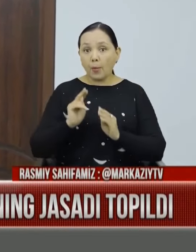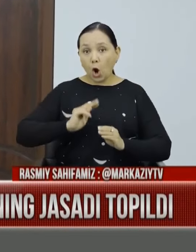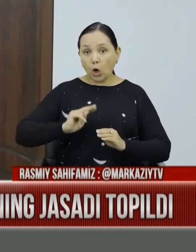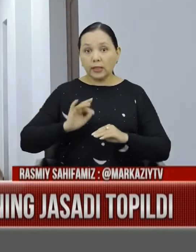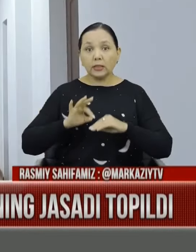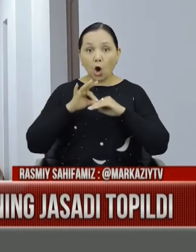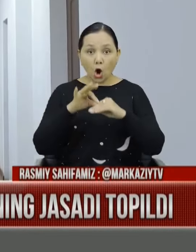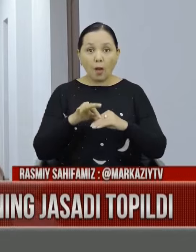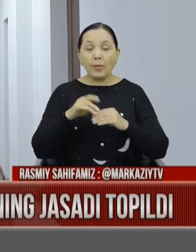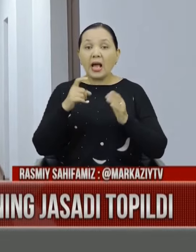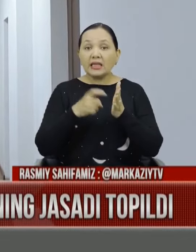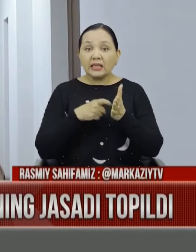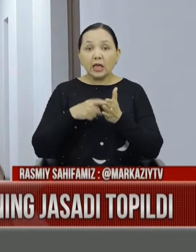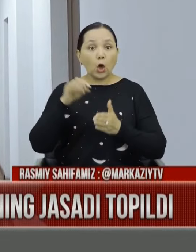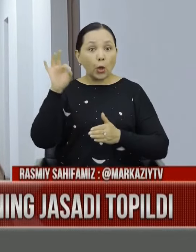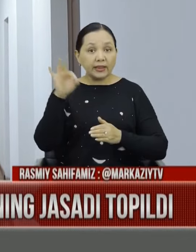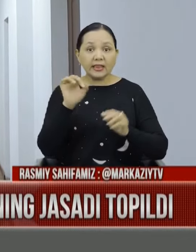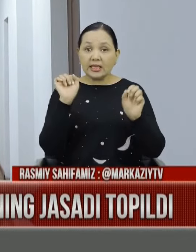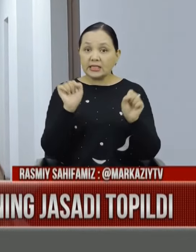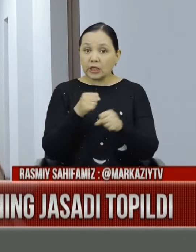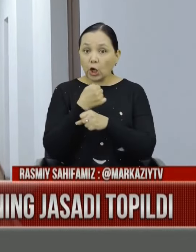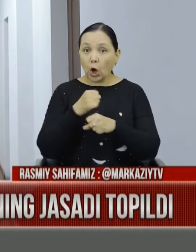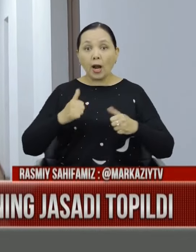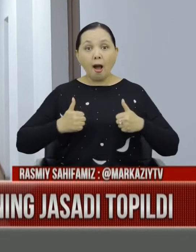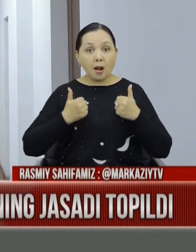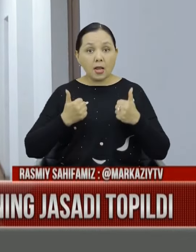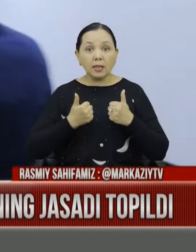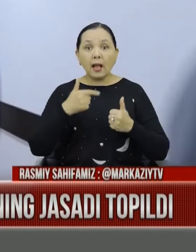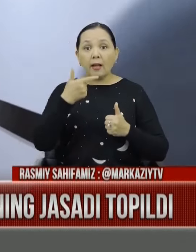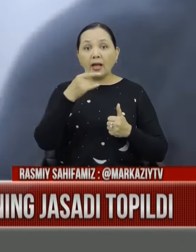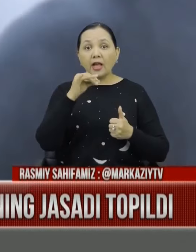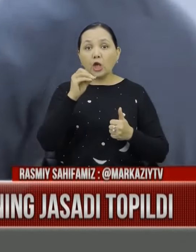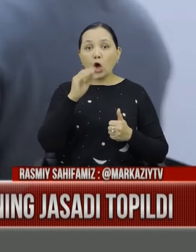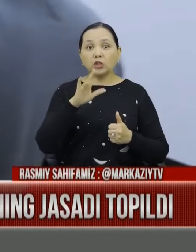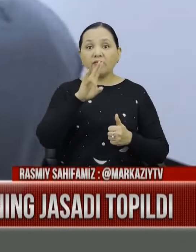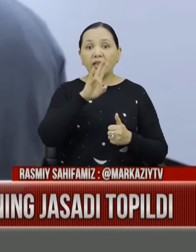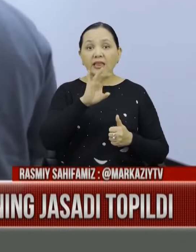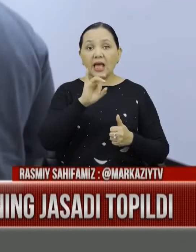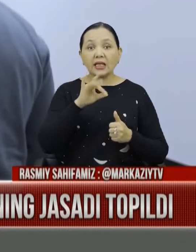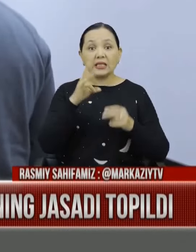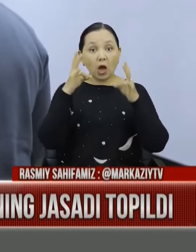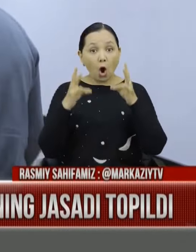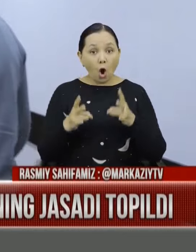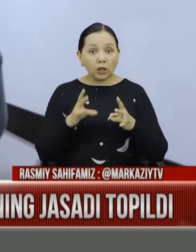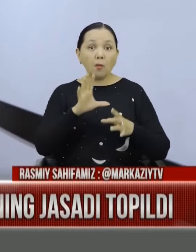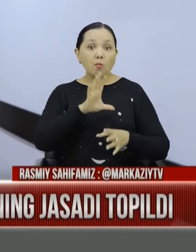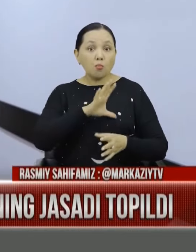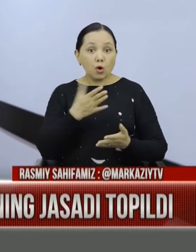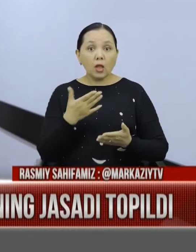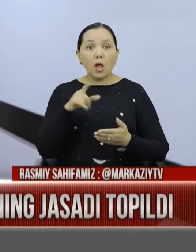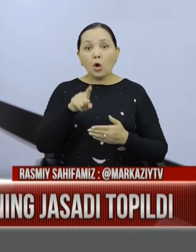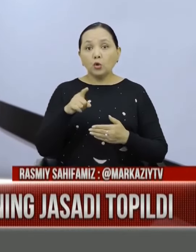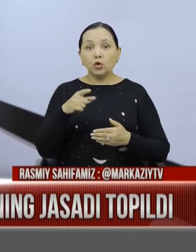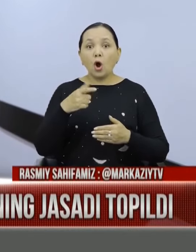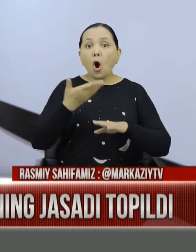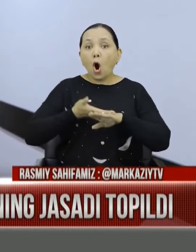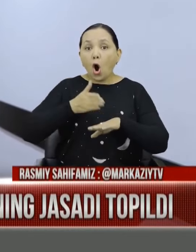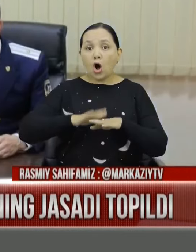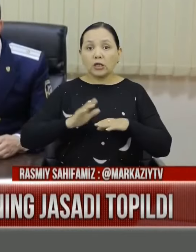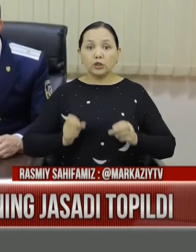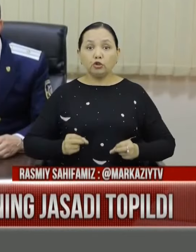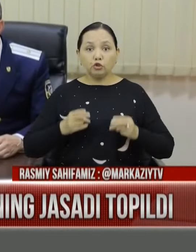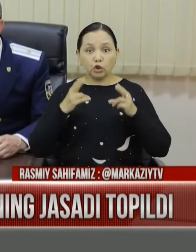olib borilgan tergov tezkor harakatlari natijasida G'iyos va Nargiza qotillik qurboni bo'lganligi, ushbu o'ta og'ir